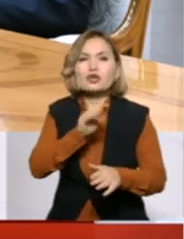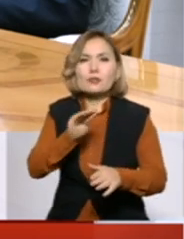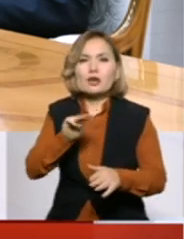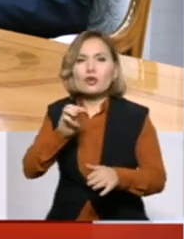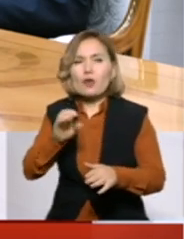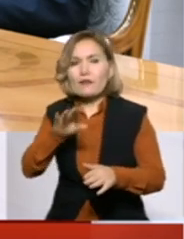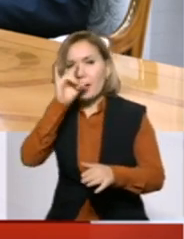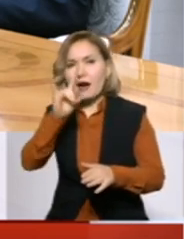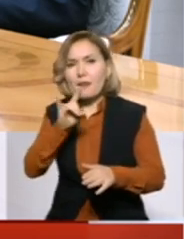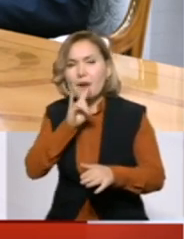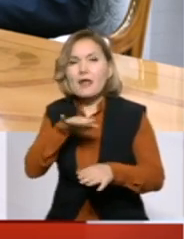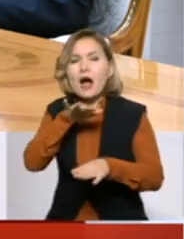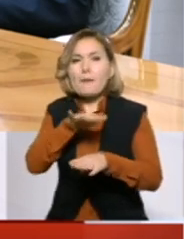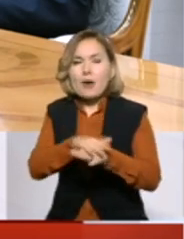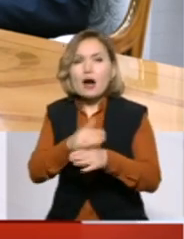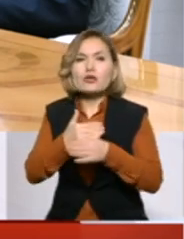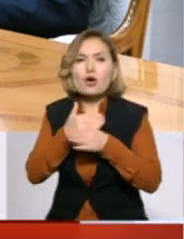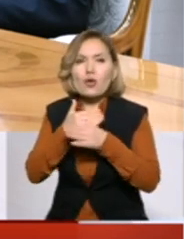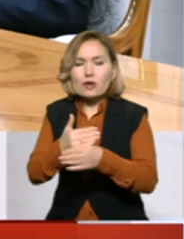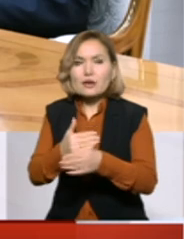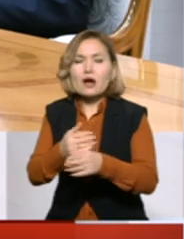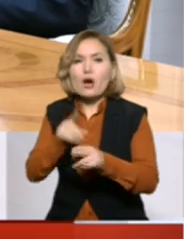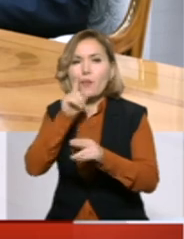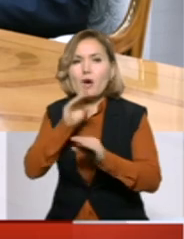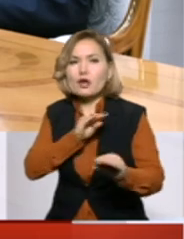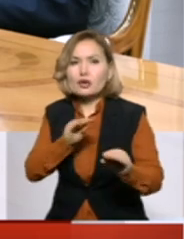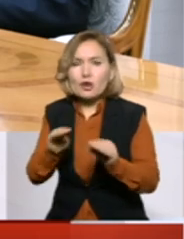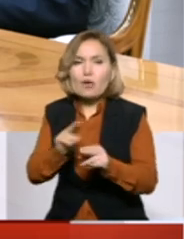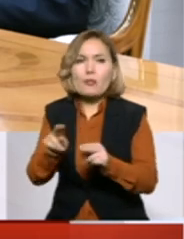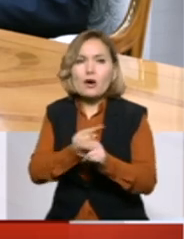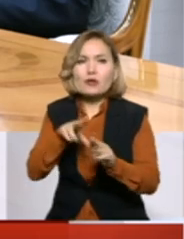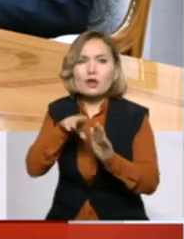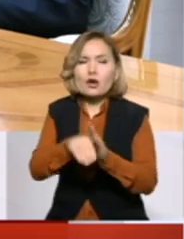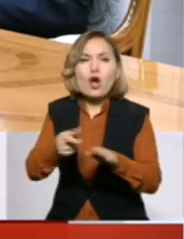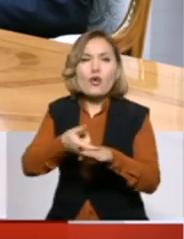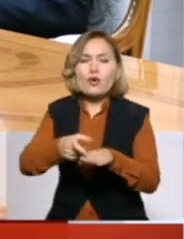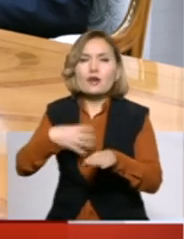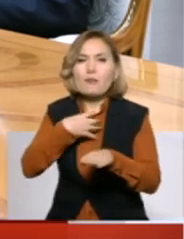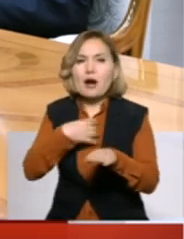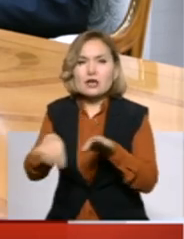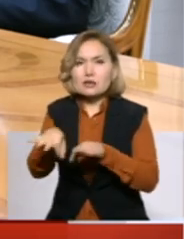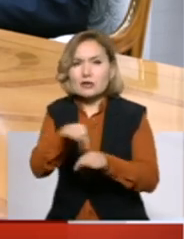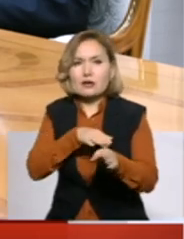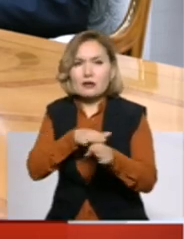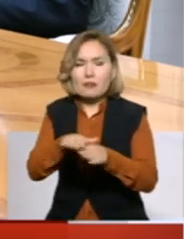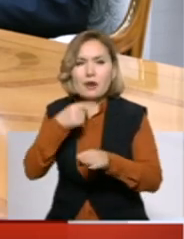Тоқаев елімізде банк қолдау білдірген инфрақұрылымдық жобалардың маңызды екенін ерекше атап өтті.